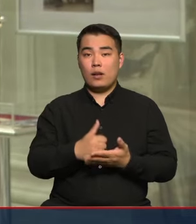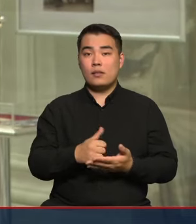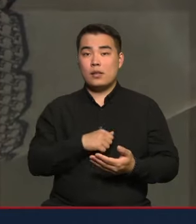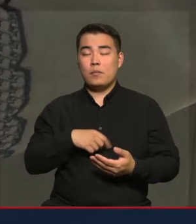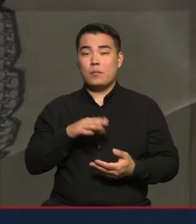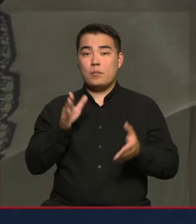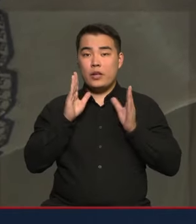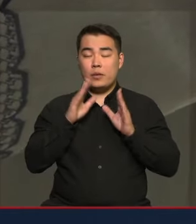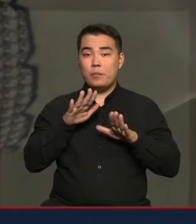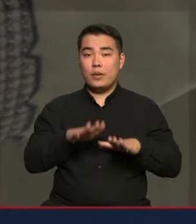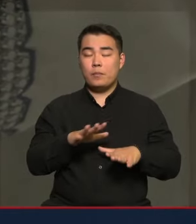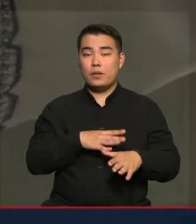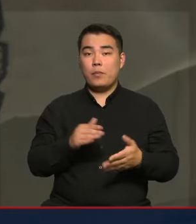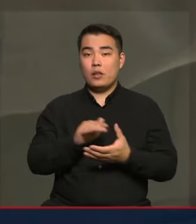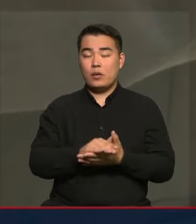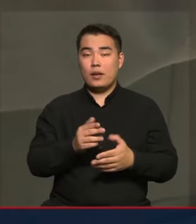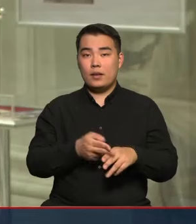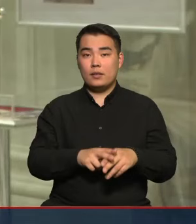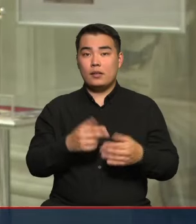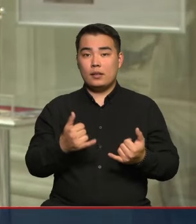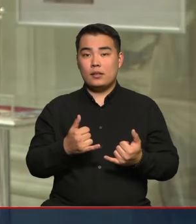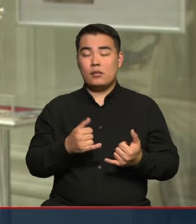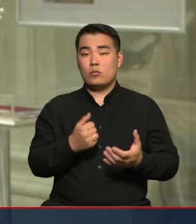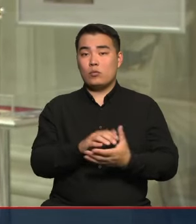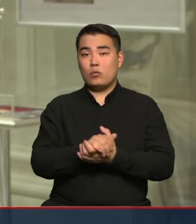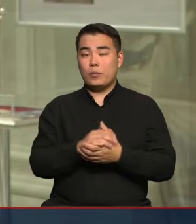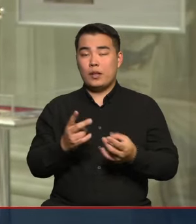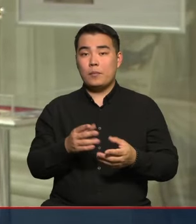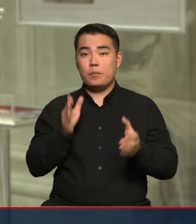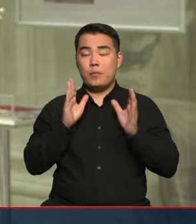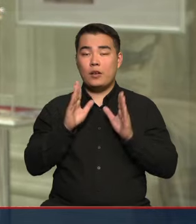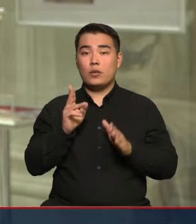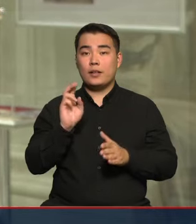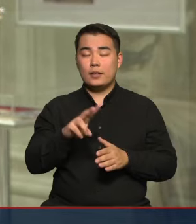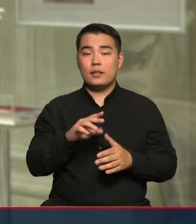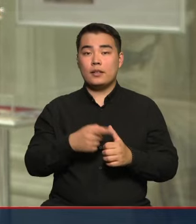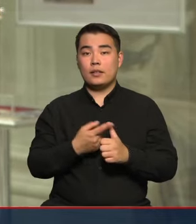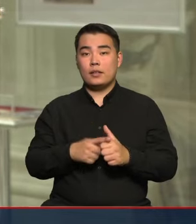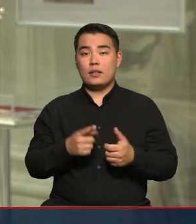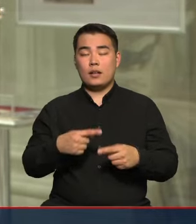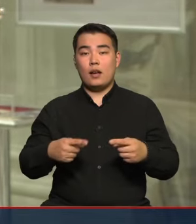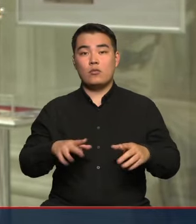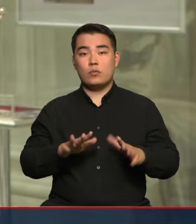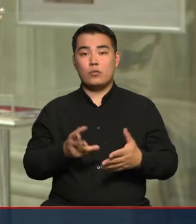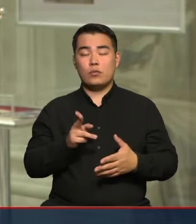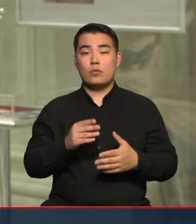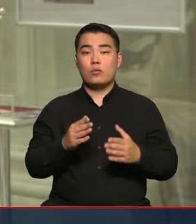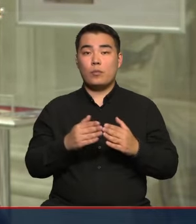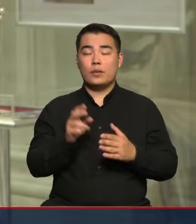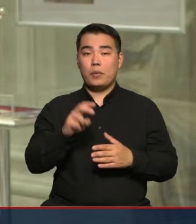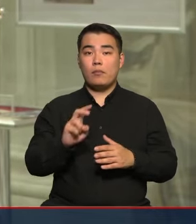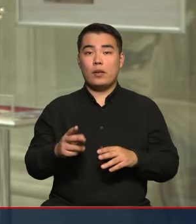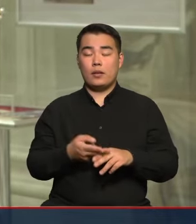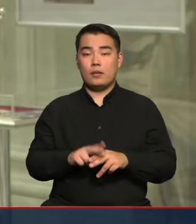жұмысы болды. Қазіргі уақытта бізге ынтымақ бірлік керек. Мешітке келушілер болсын, немесе әртүрлі құлшылық үйлеріне келушілерге